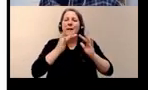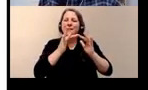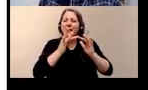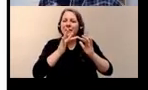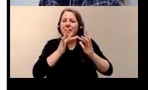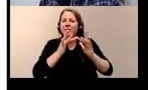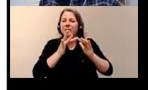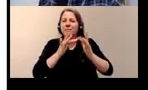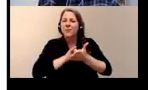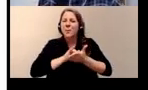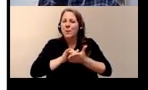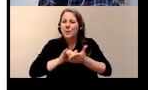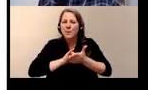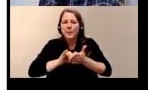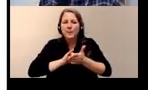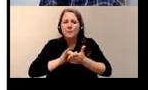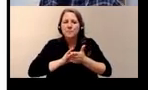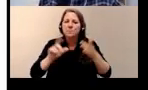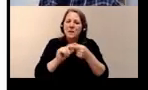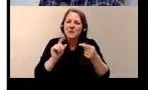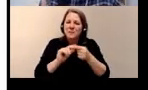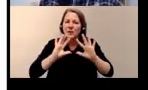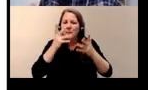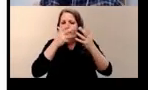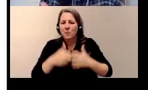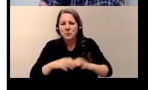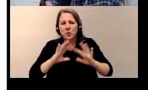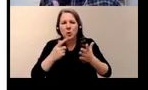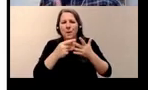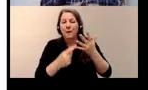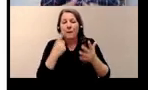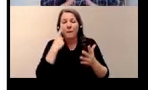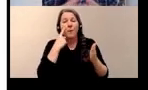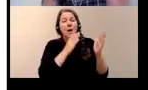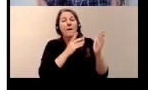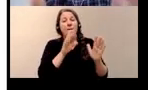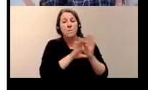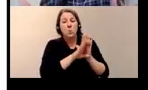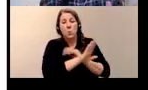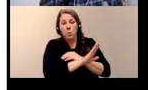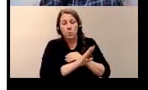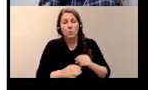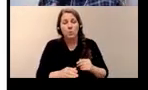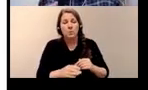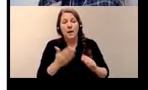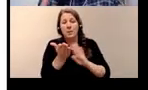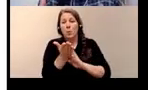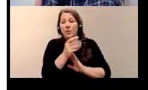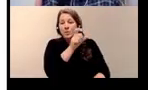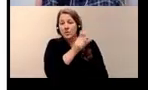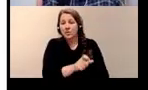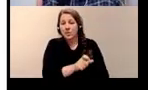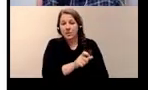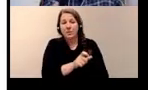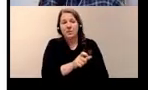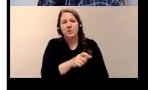droite, comment fonctionne un téléphone. Là, ici, il s'agit d'une sorte de sculpture qui a été pensée par